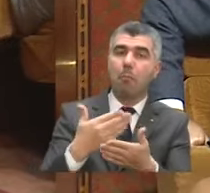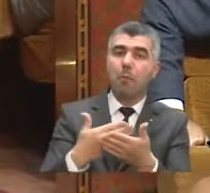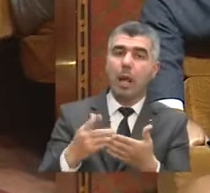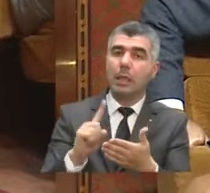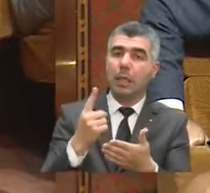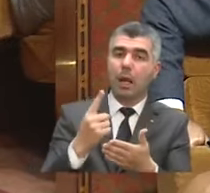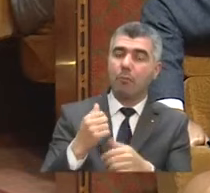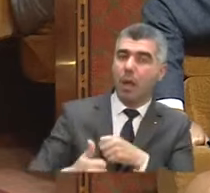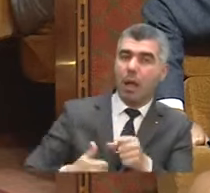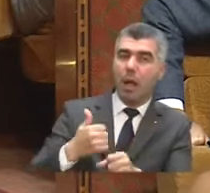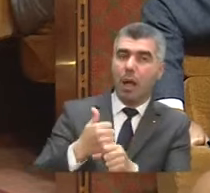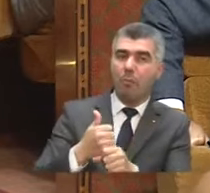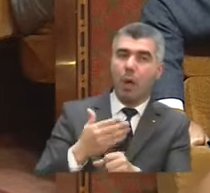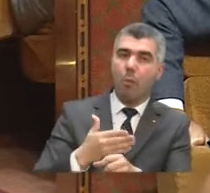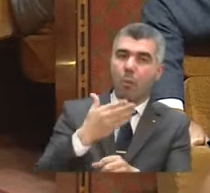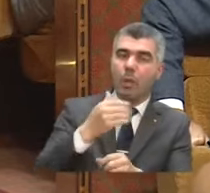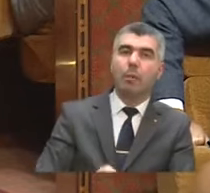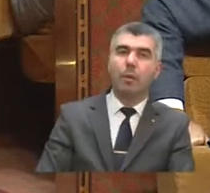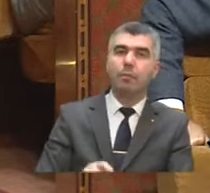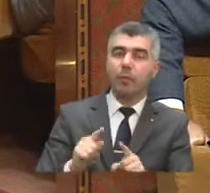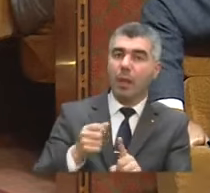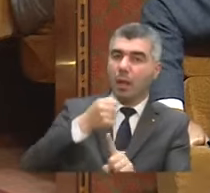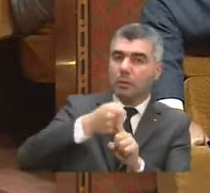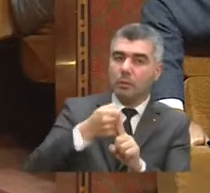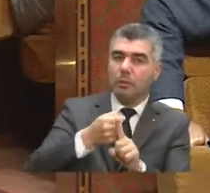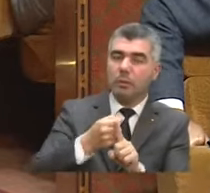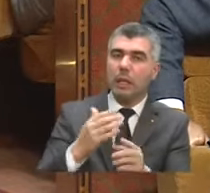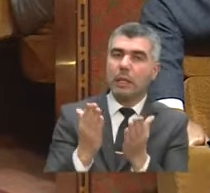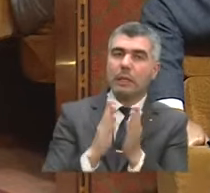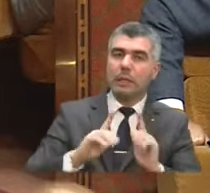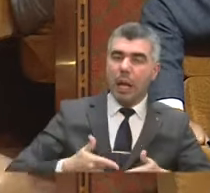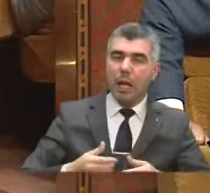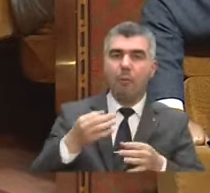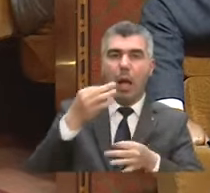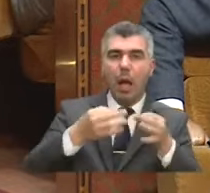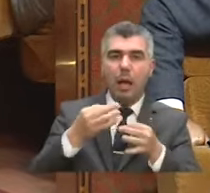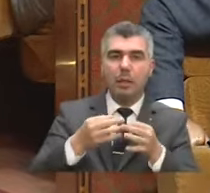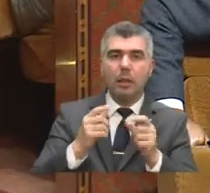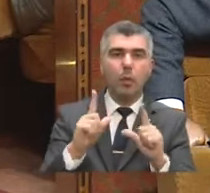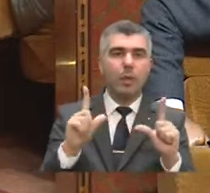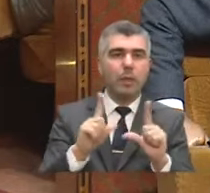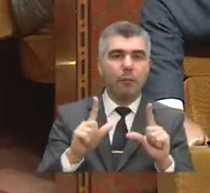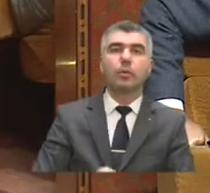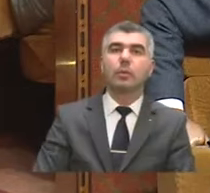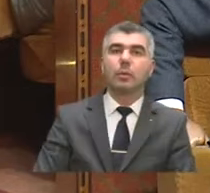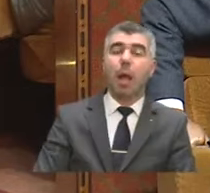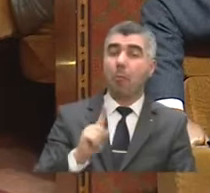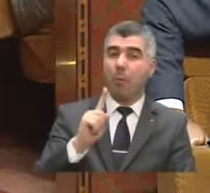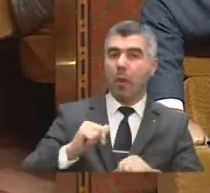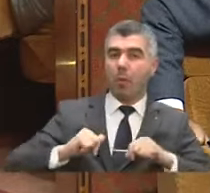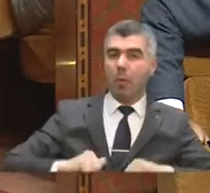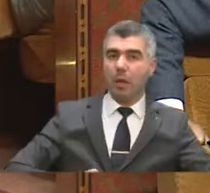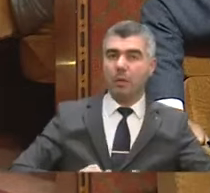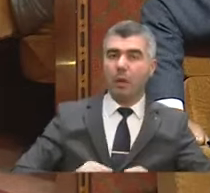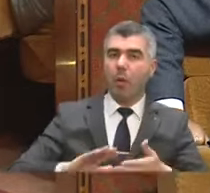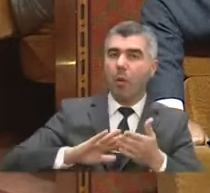السنوات الجاية، وكذلك المجهود المحمود في قطاعات التعليم والعدل والقطاع السمعي البصري. لكن السيدة الوزيرة، في